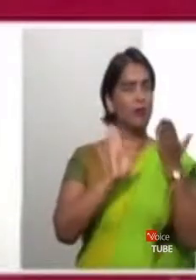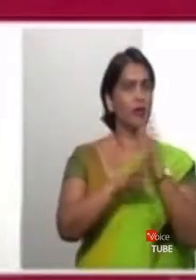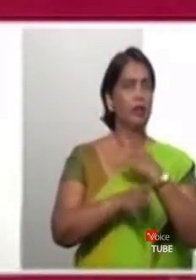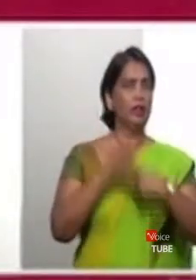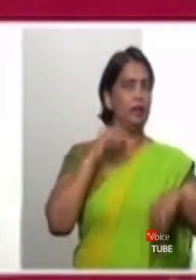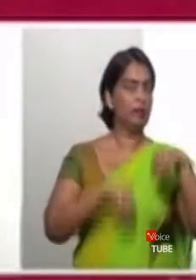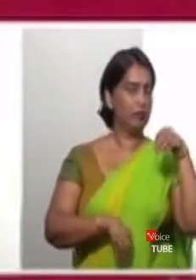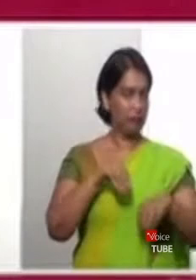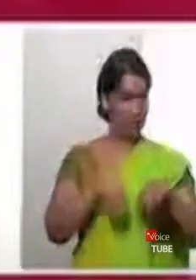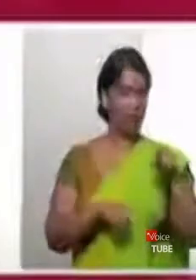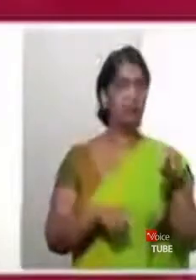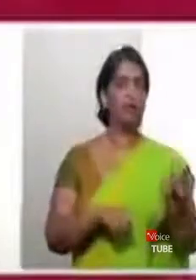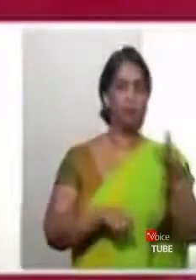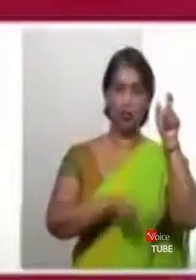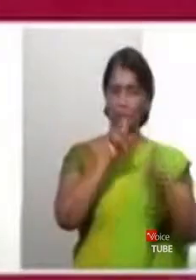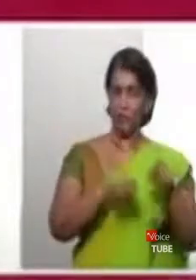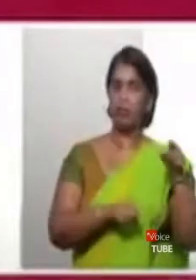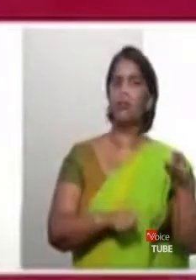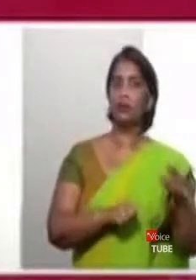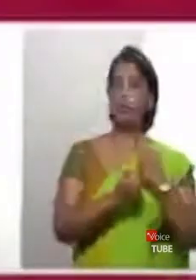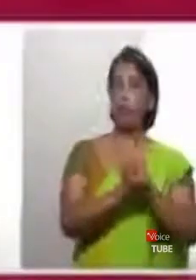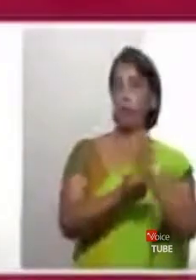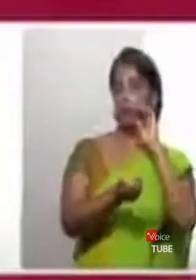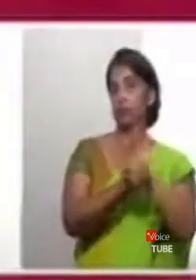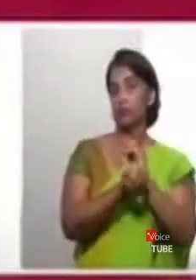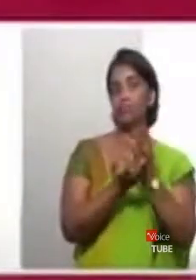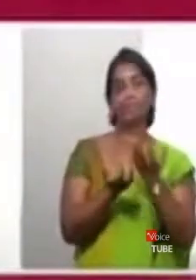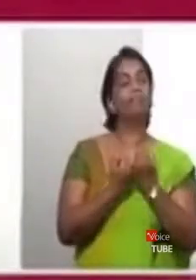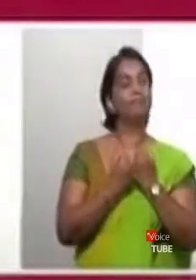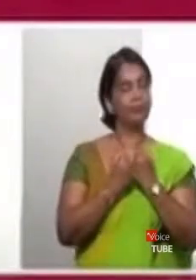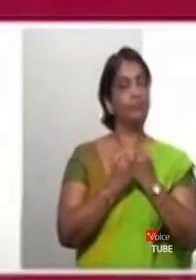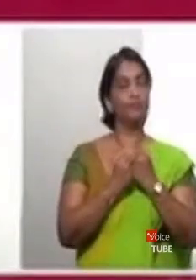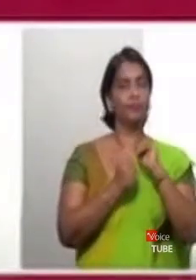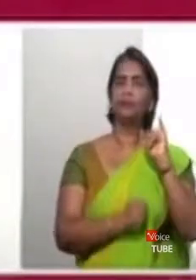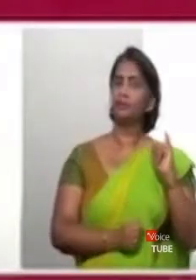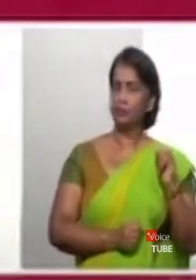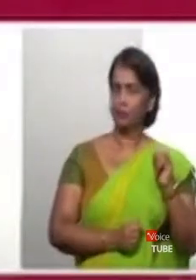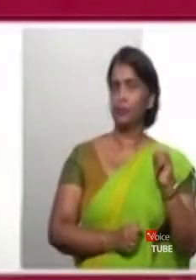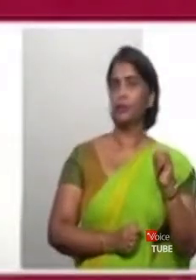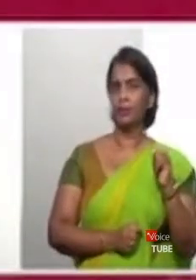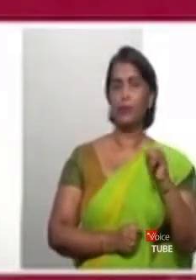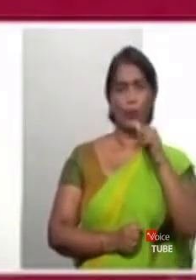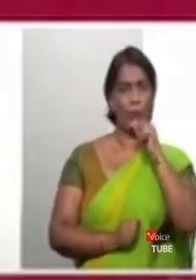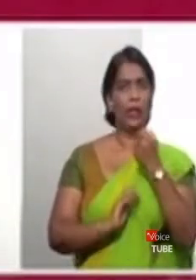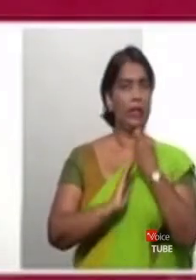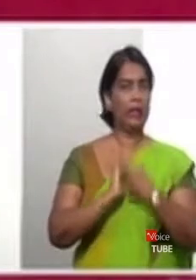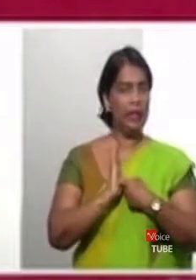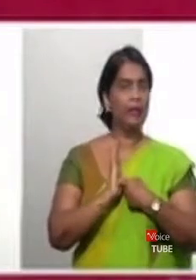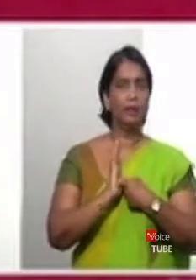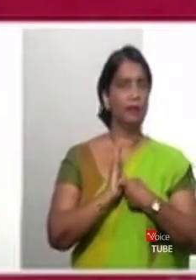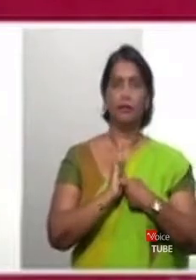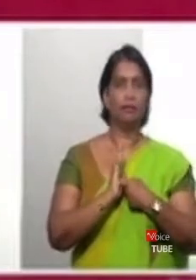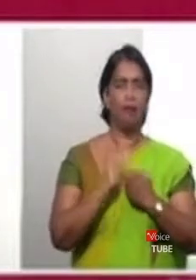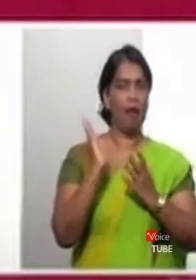ගොඩක් හිටපු දේශපාලන අය පොලිස් ආරක්ෂාව අරන් තිබුණු. සමහර ඇත්තරම